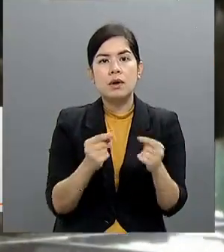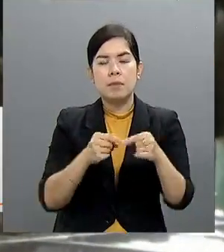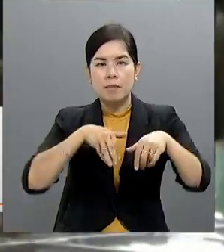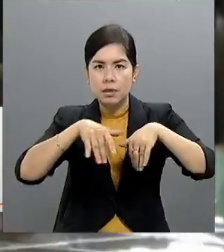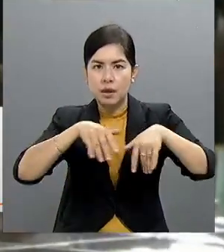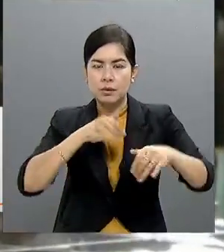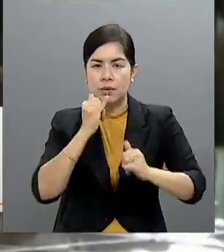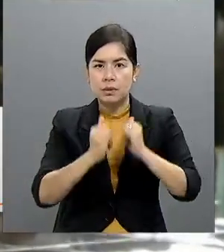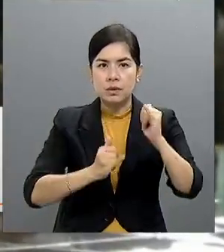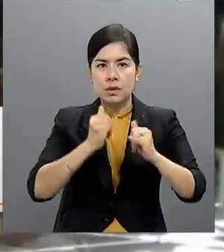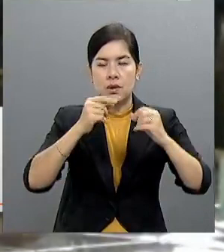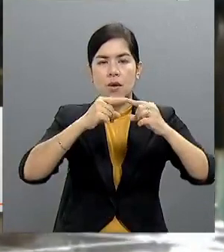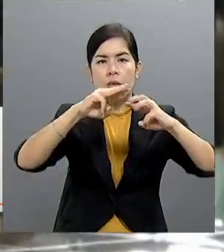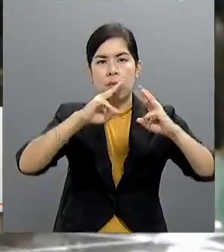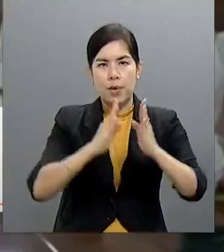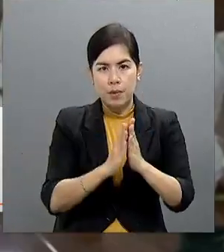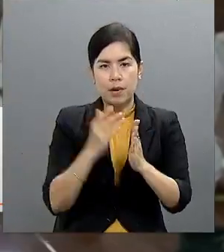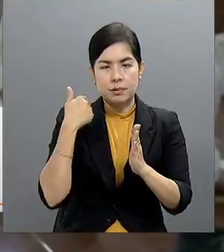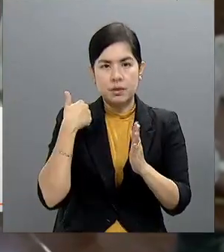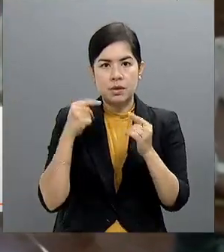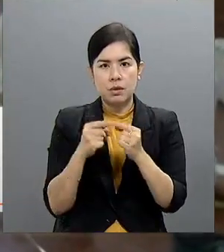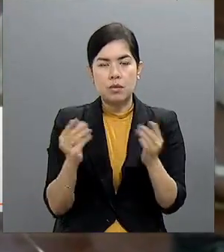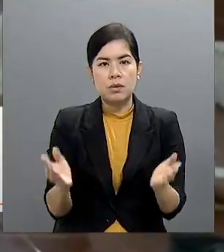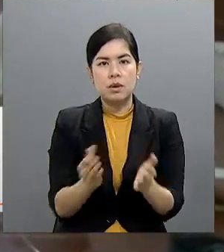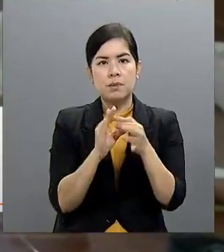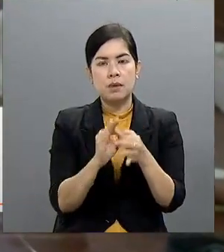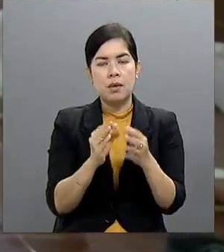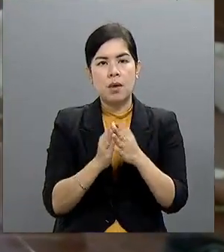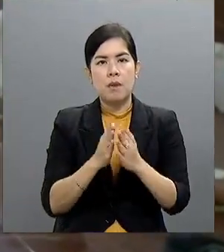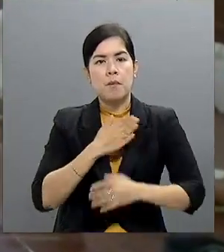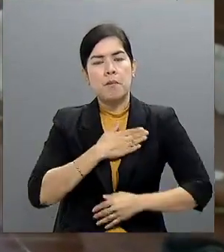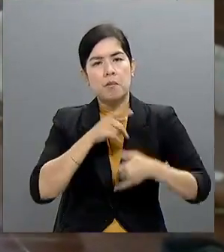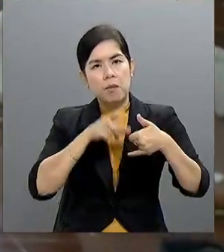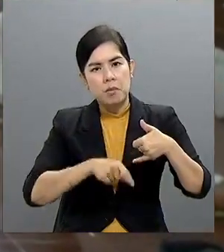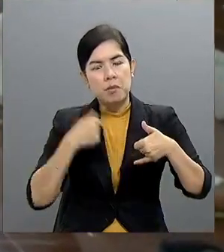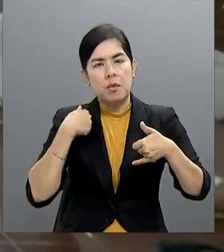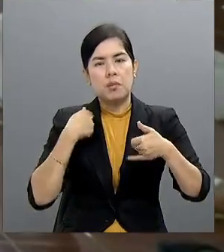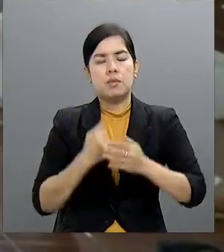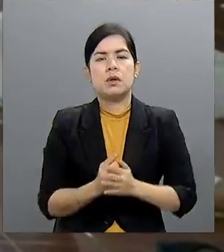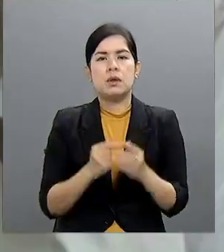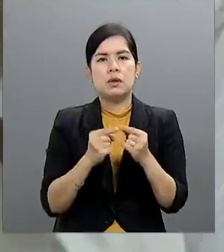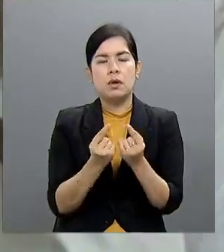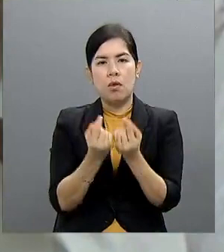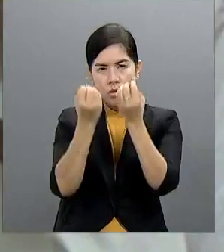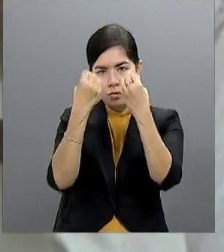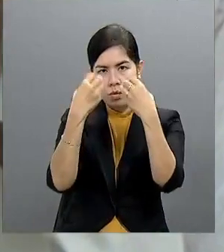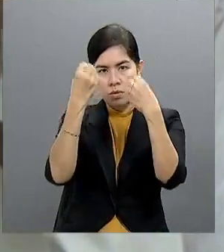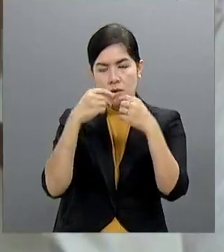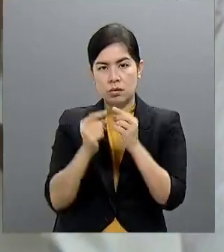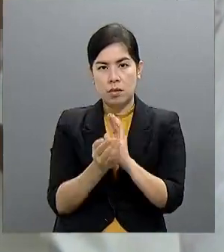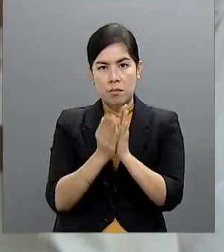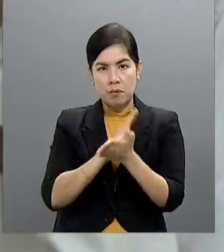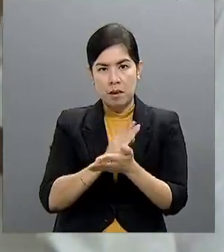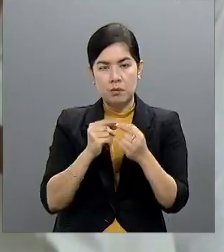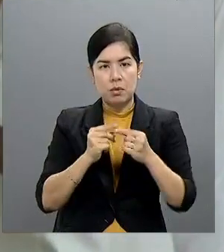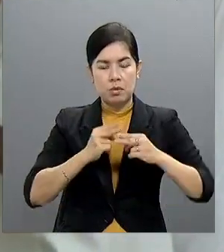คุณธรรมจริยธรรมในมิติศาสนาน้อมนำหลักธรรมทางพระพุทธศาสนามาปรับใช้ในชีวิตประจำวันและ